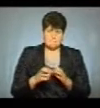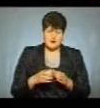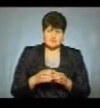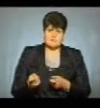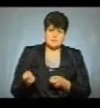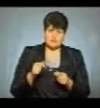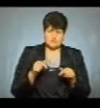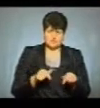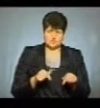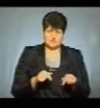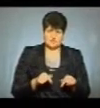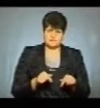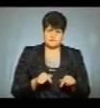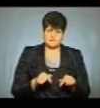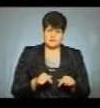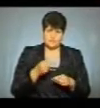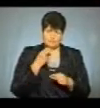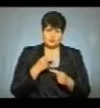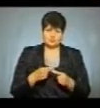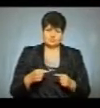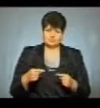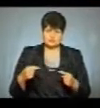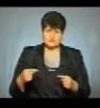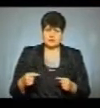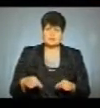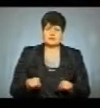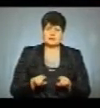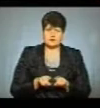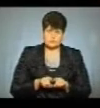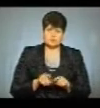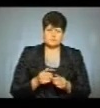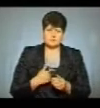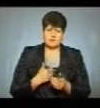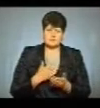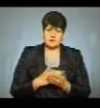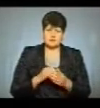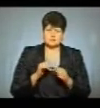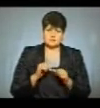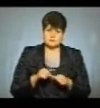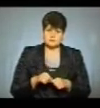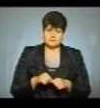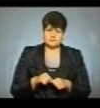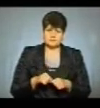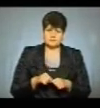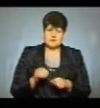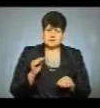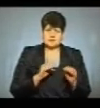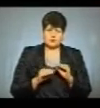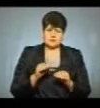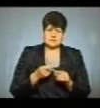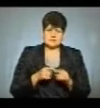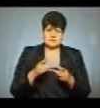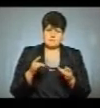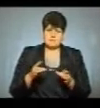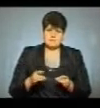привозили сюди власне ці продукти. І також ми мали змогу якраз спорядити ці пакунки,